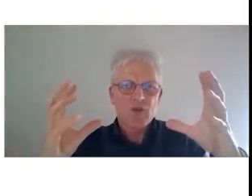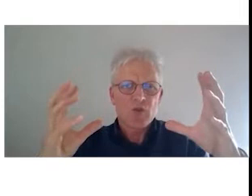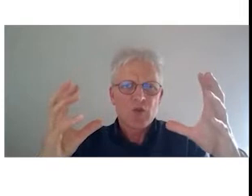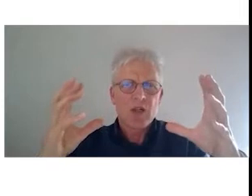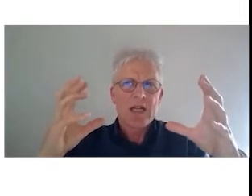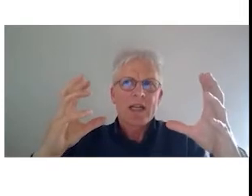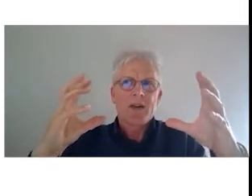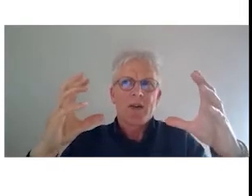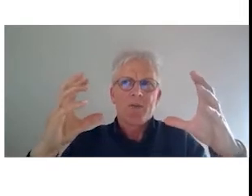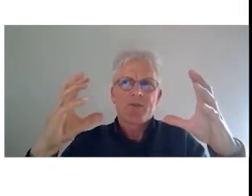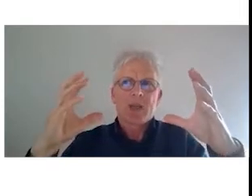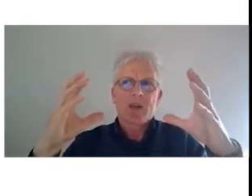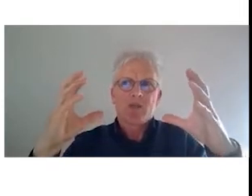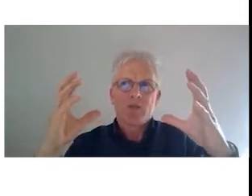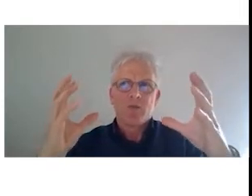linguistischen Struktur,